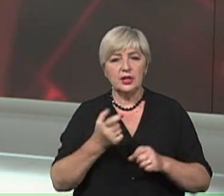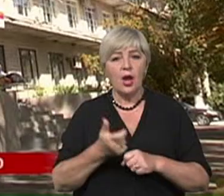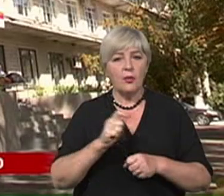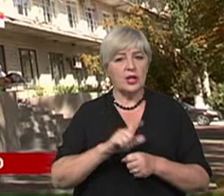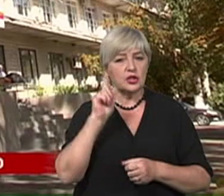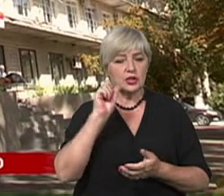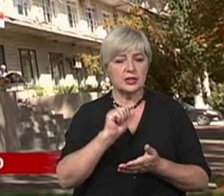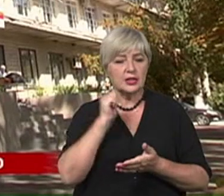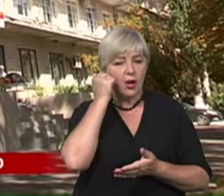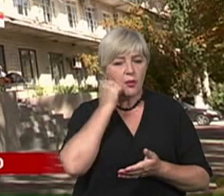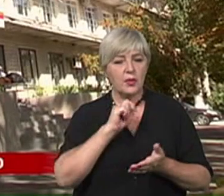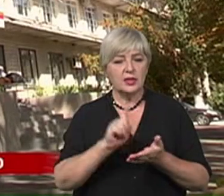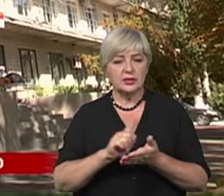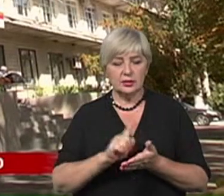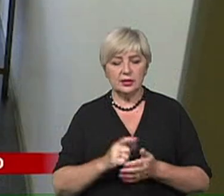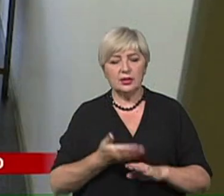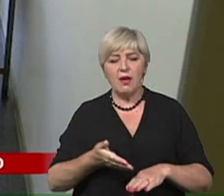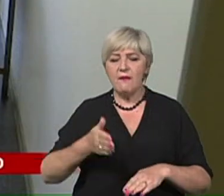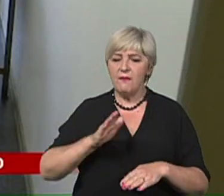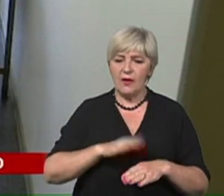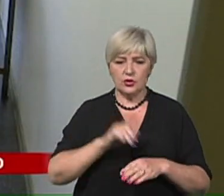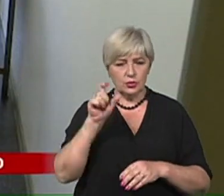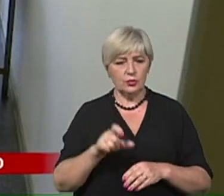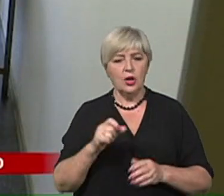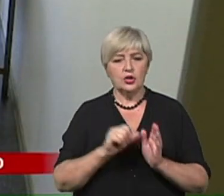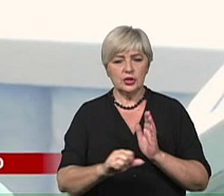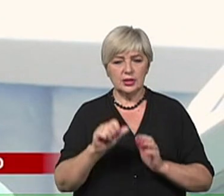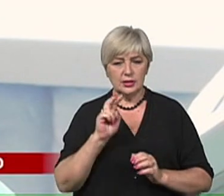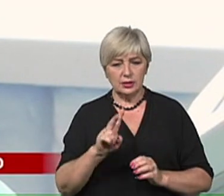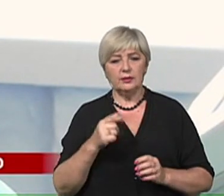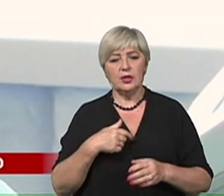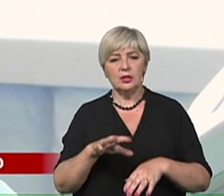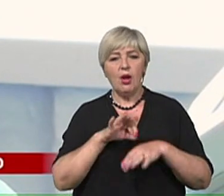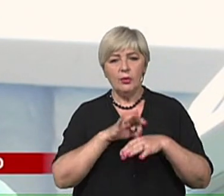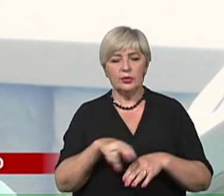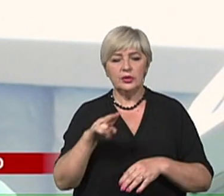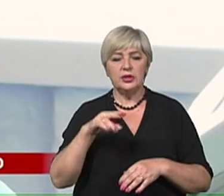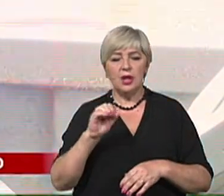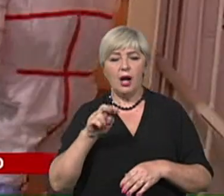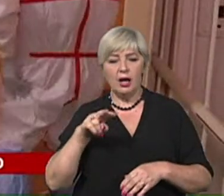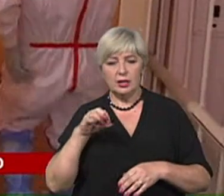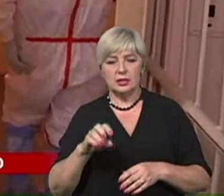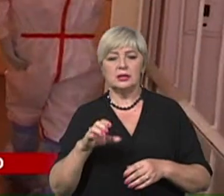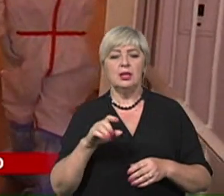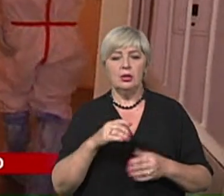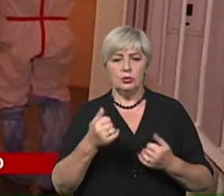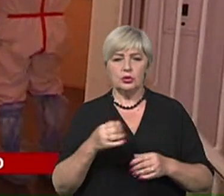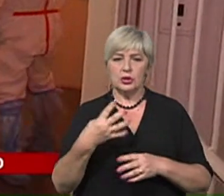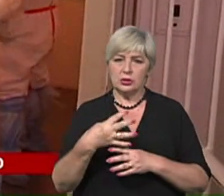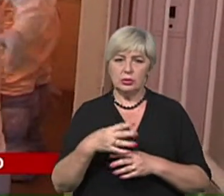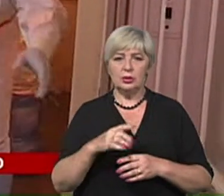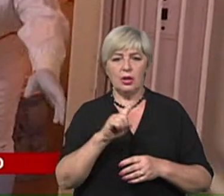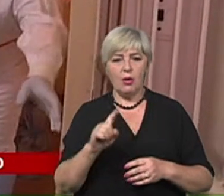пенсіонери. Найважчому – 62 роки. Окрім терапії, чоловікові проводять діаліз. Процедура триває вже понад 40 годин. Його